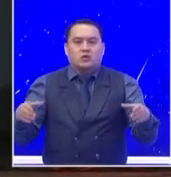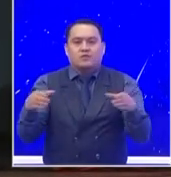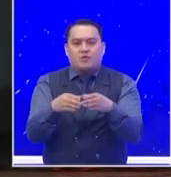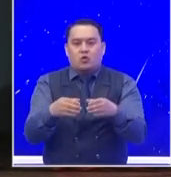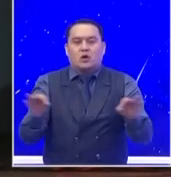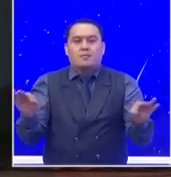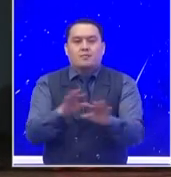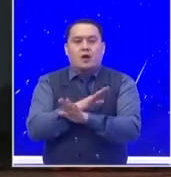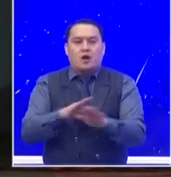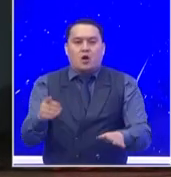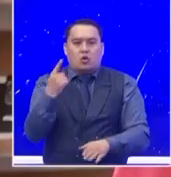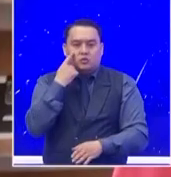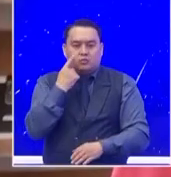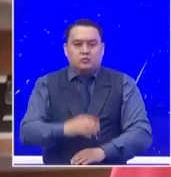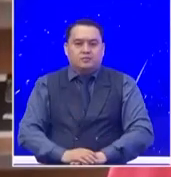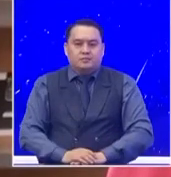казахстанцу песни «Козымның карасы».